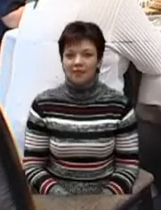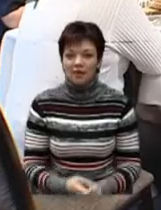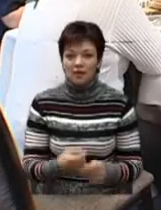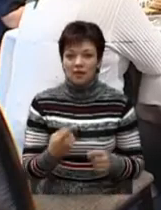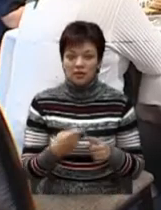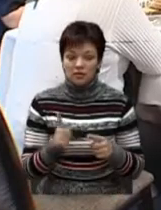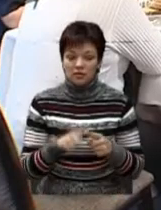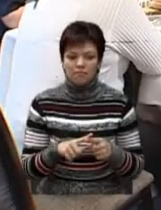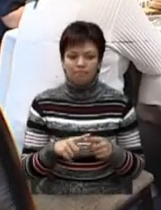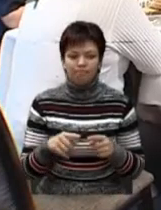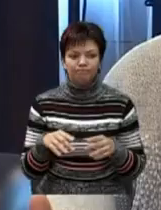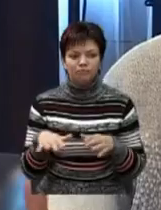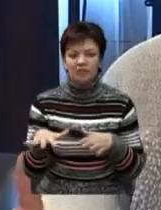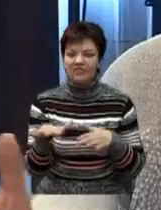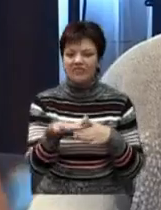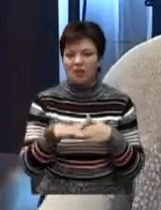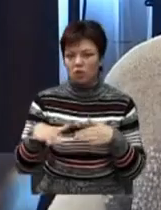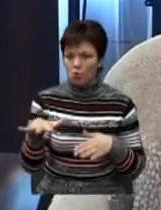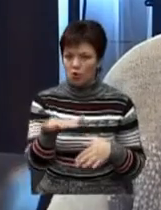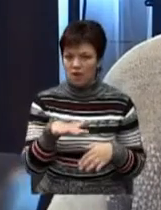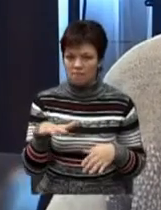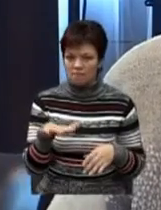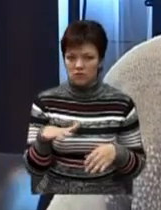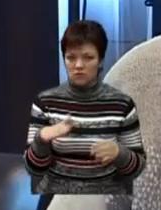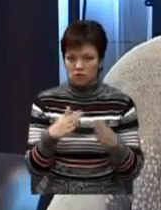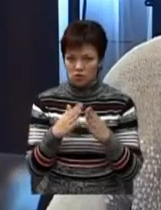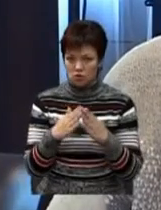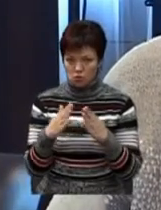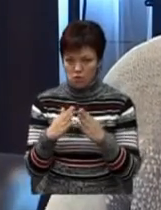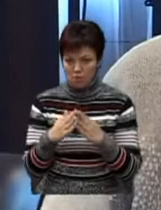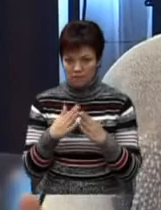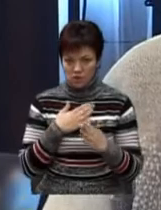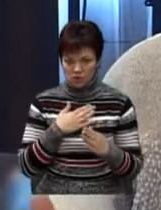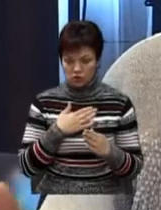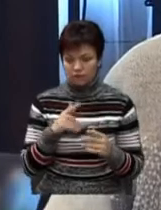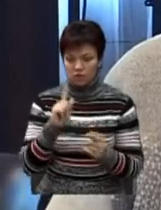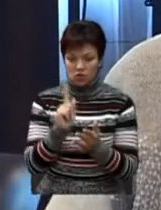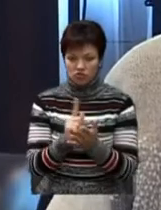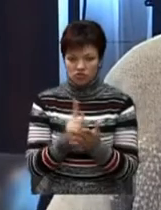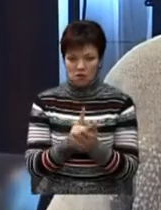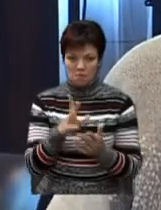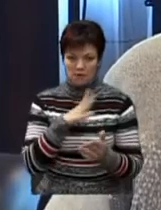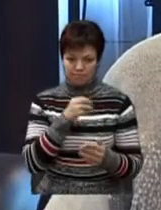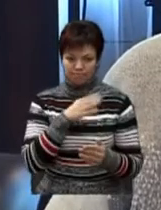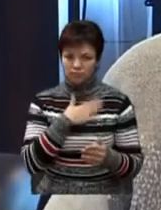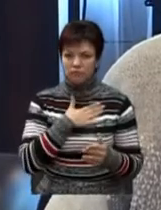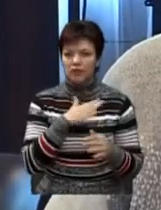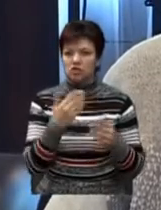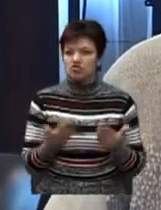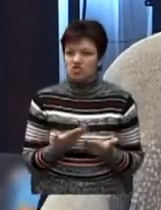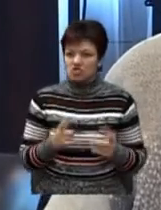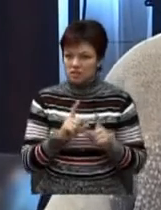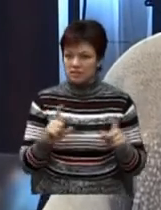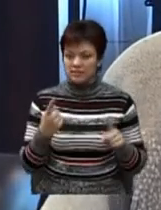Преддомовая территория должна по закону принадлежать жильцам этого дома. Но нас захватили эту территорию